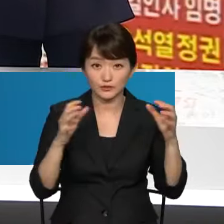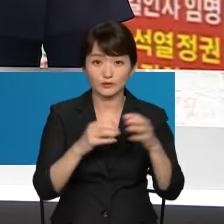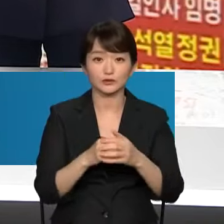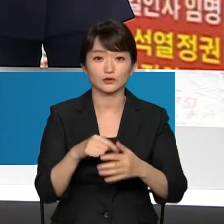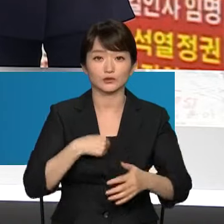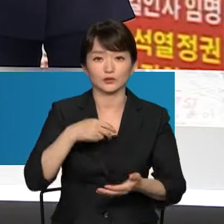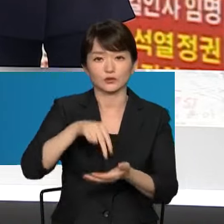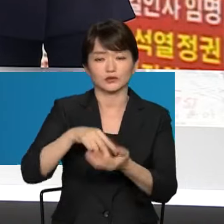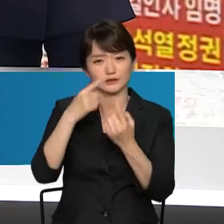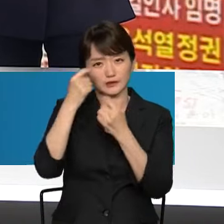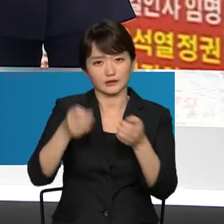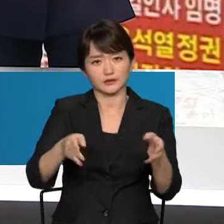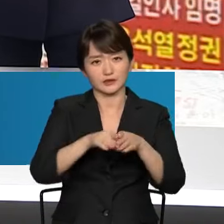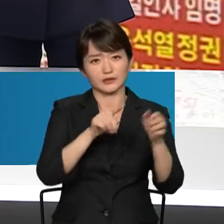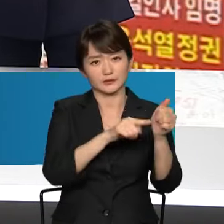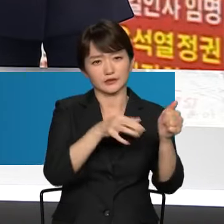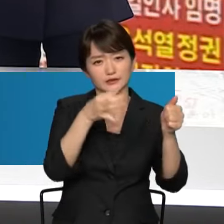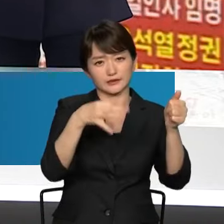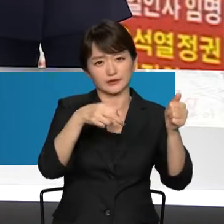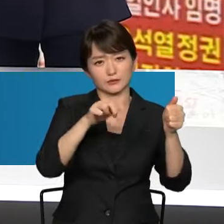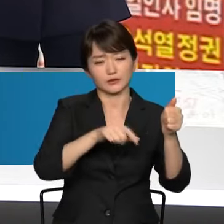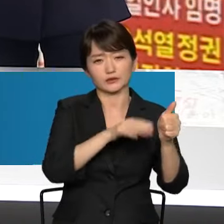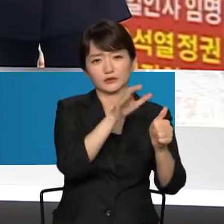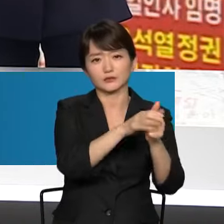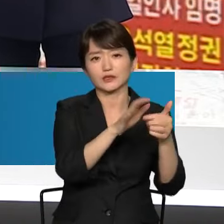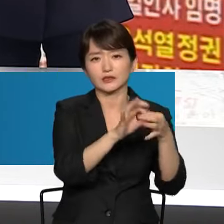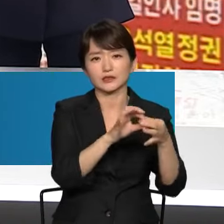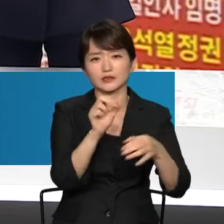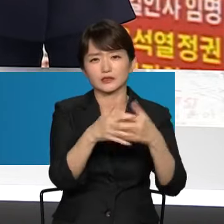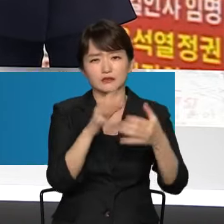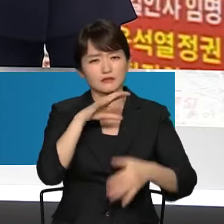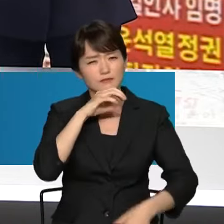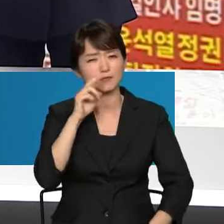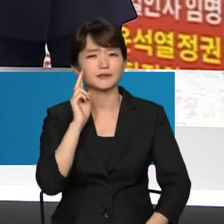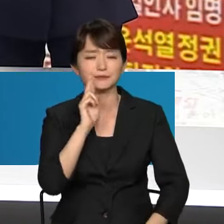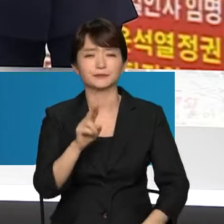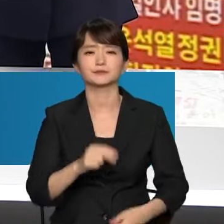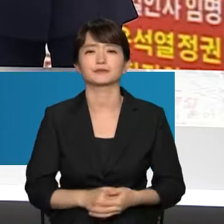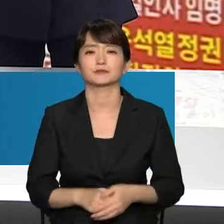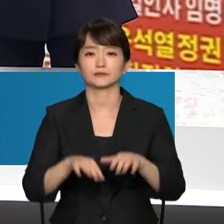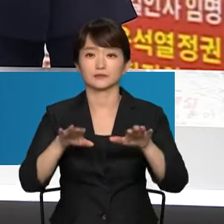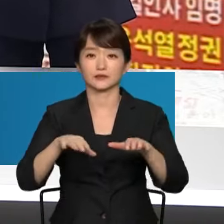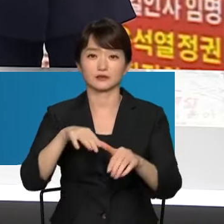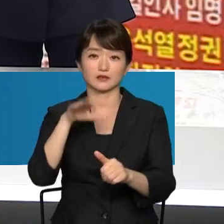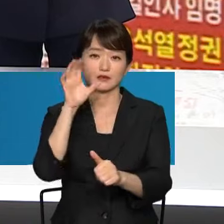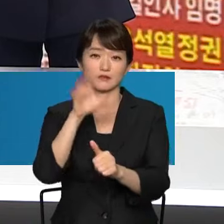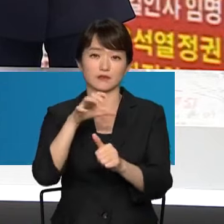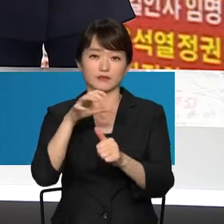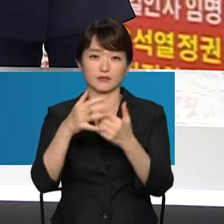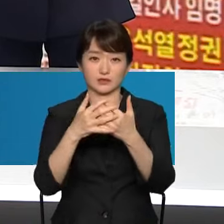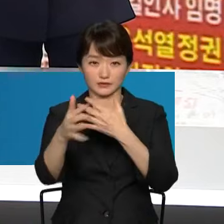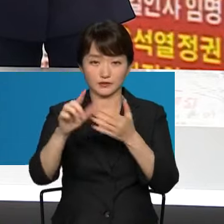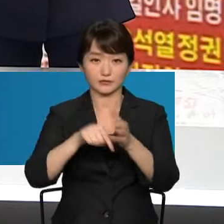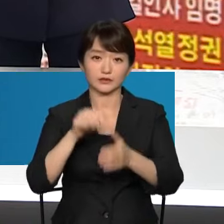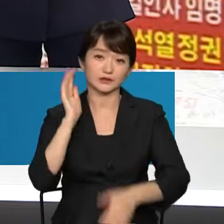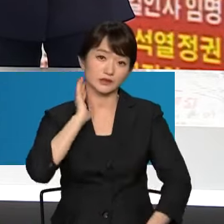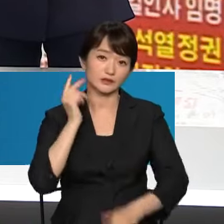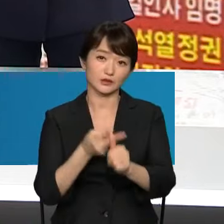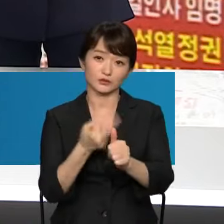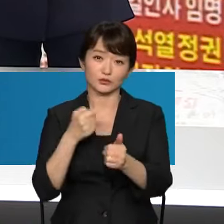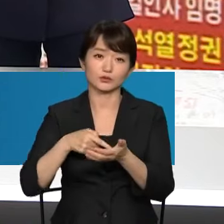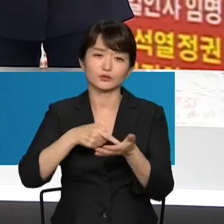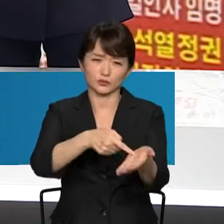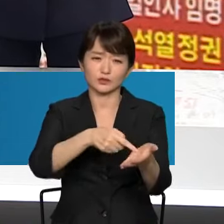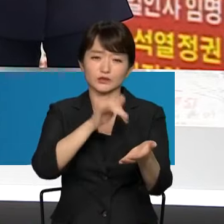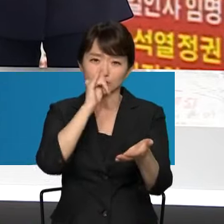독립기념 관장의 임명을 놓고 야권의 반발이 커지고 있습니다 오늘 열린 규탄 대회에서는 대통령 탄핵 요구가